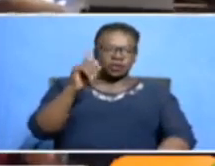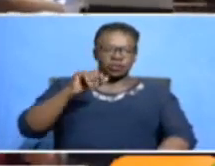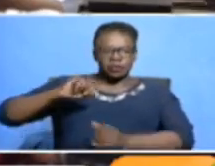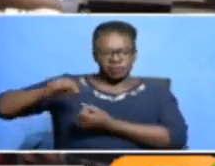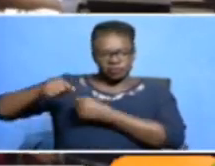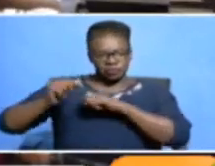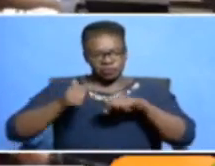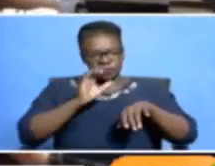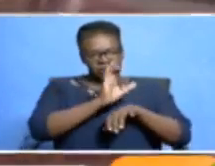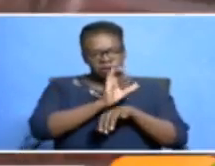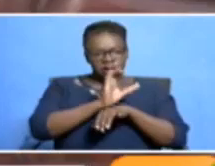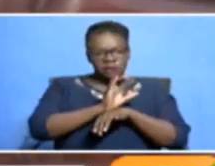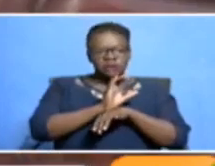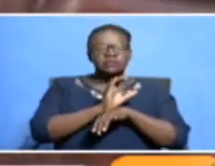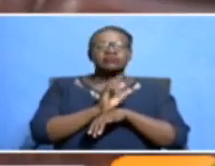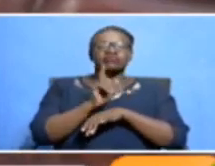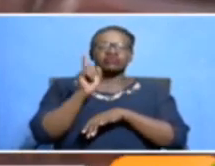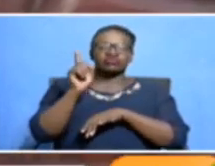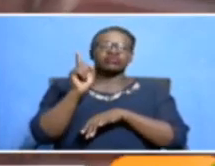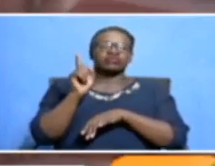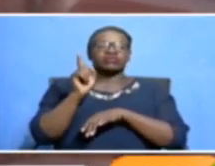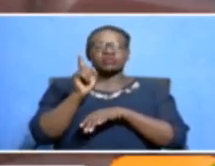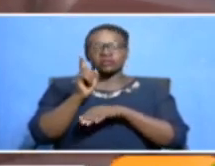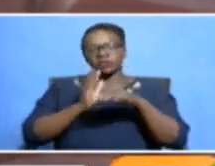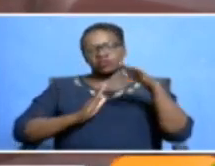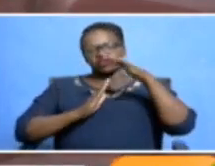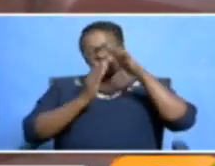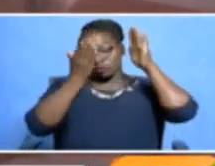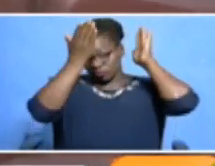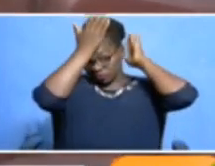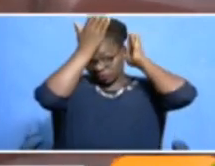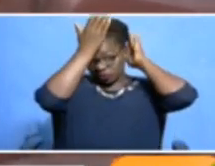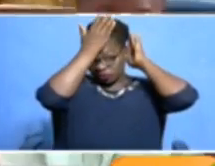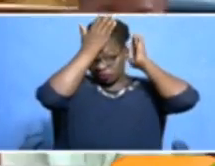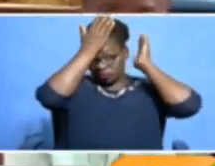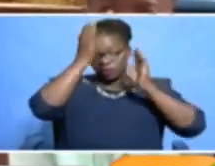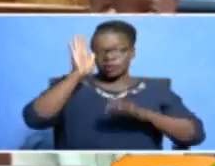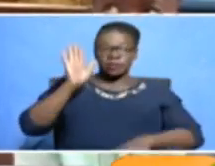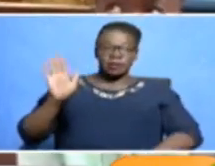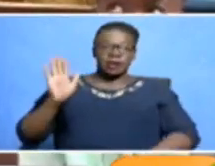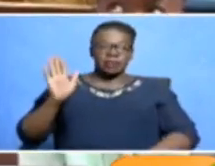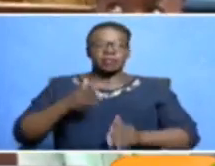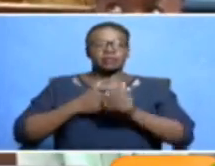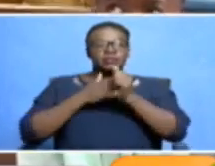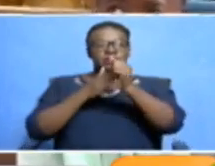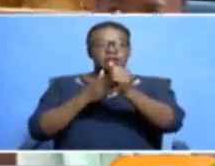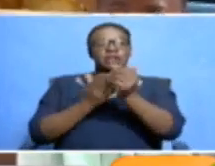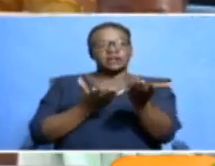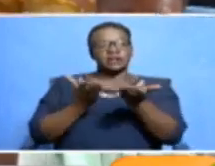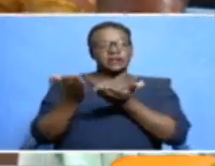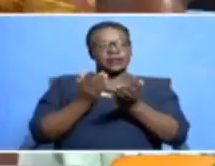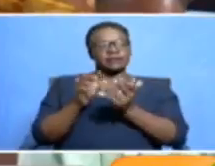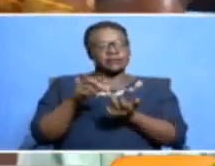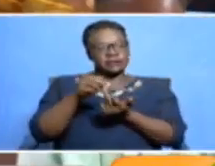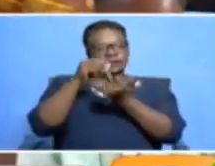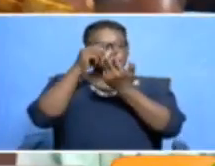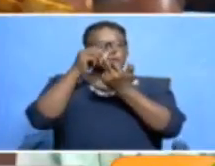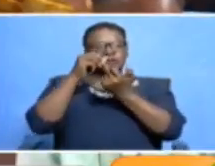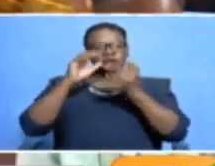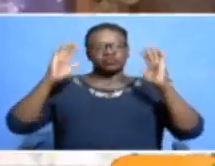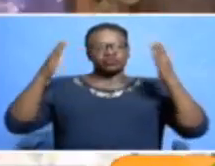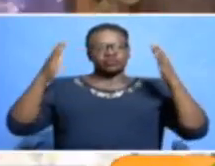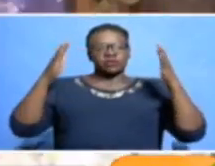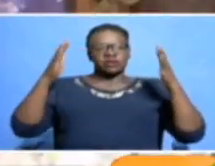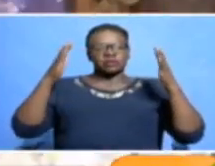Nairobi, Jackson Ole Sapit, askofu wa kanisa la Kianglikana, akiongoza ibada hii ya kipekee